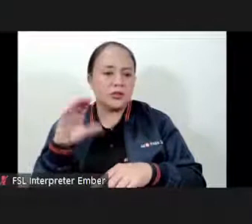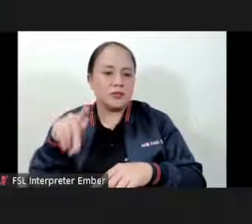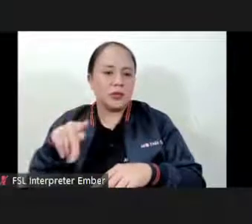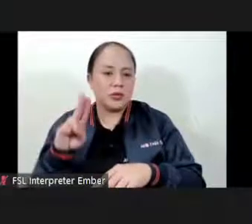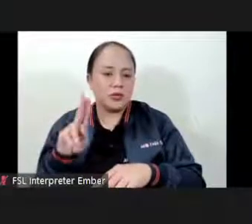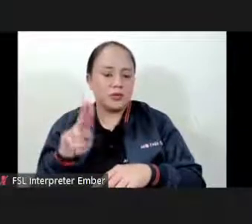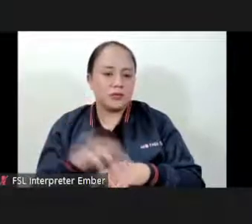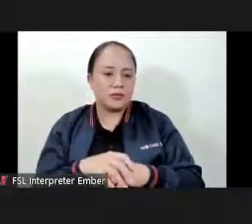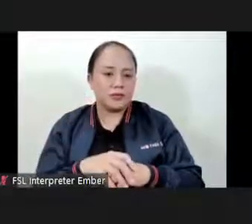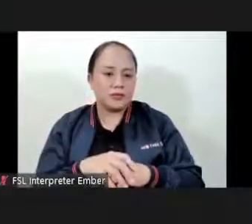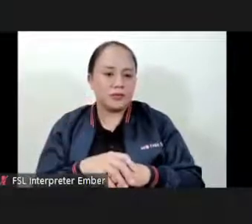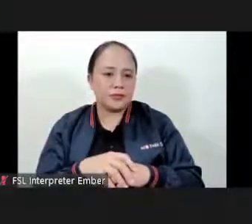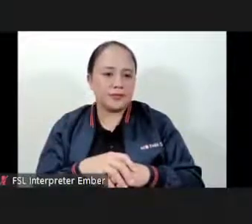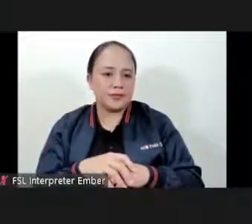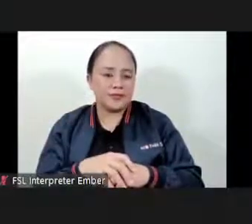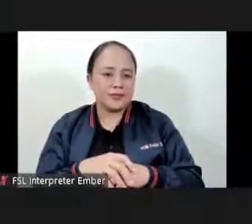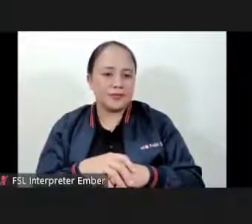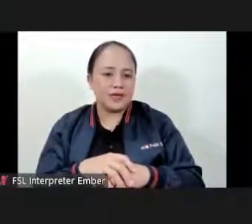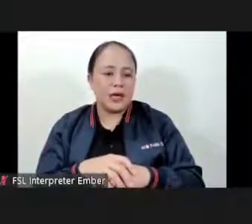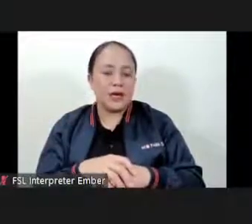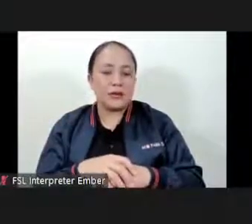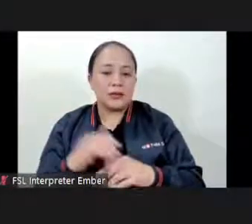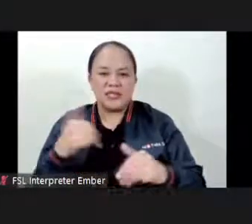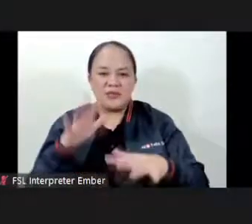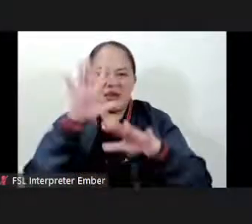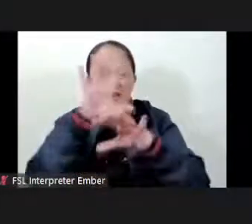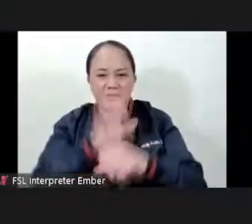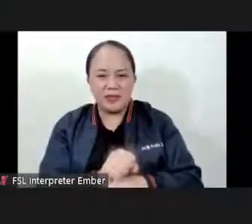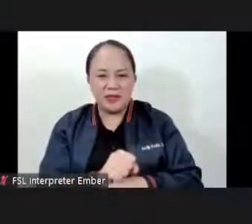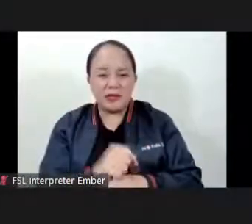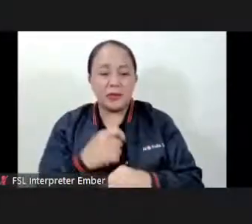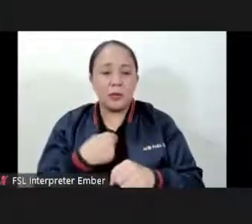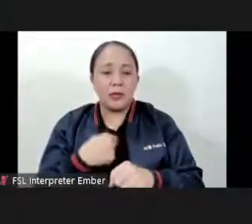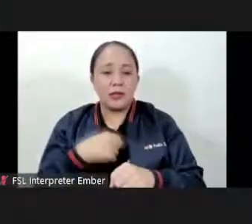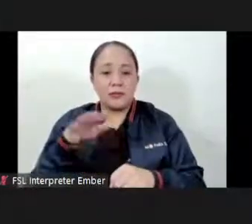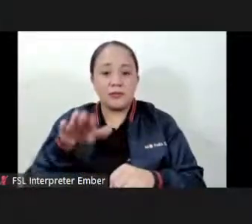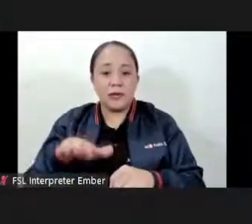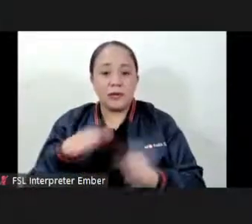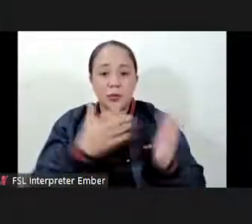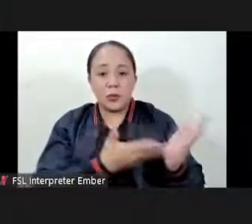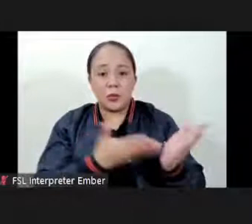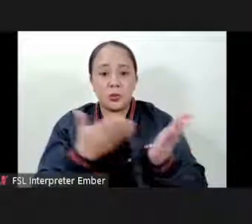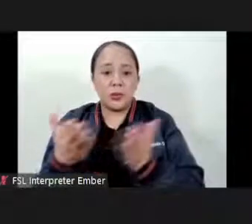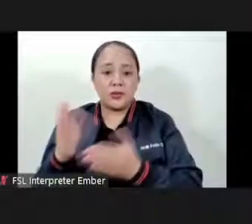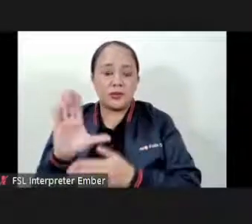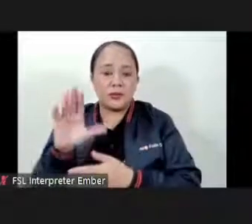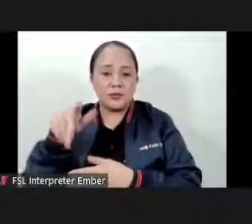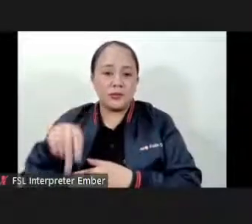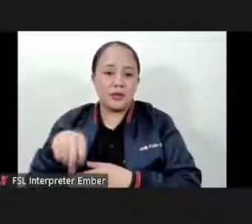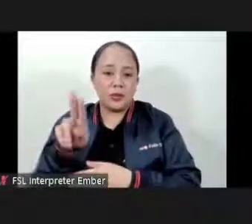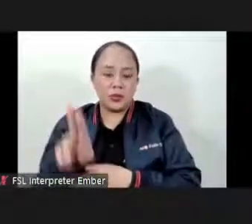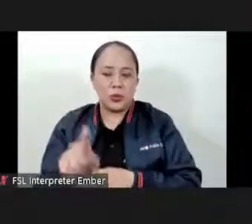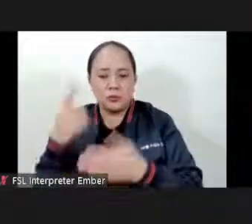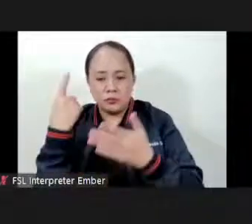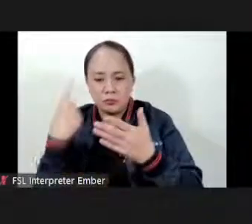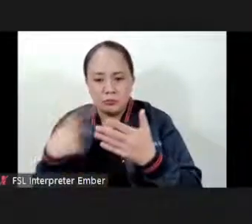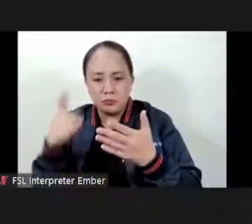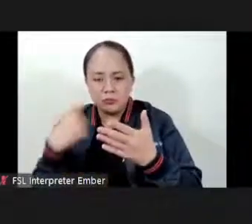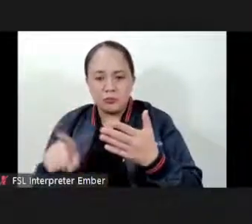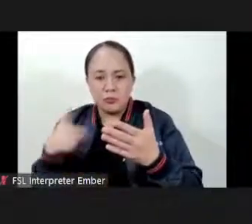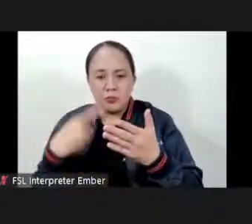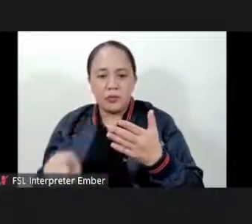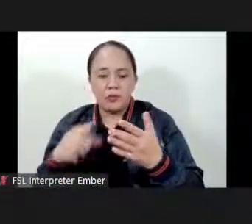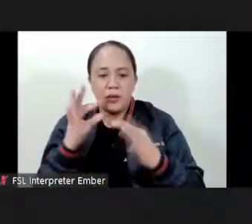ng nakagawian po nating proseso, dadalhin po muna ang bata sa CPU at titingnan po ito kung ito po